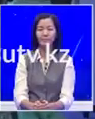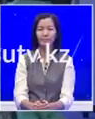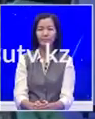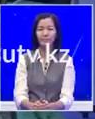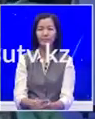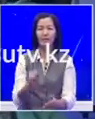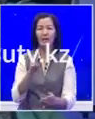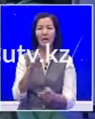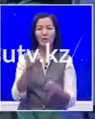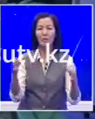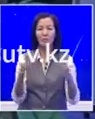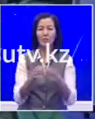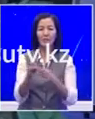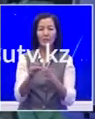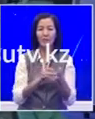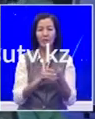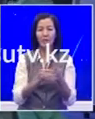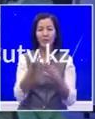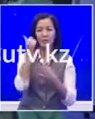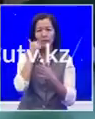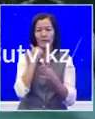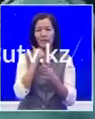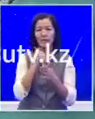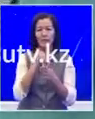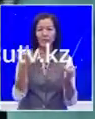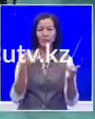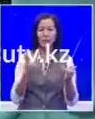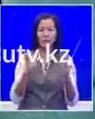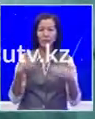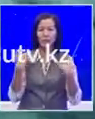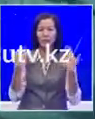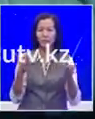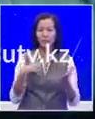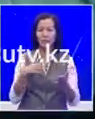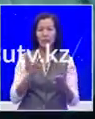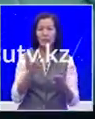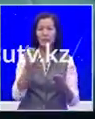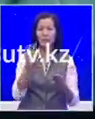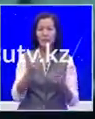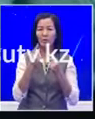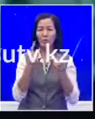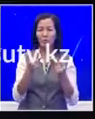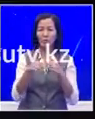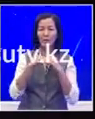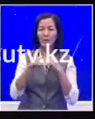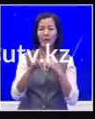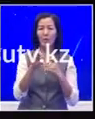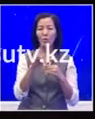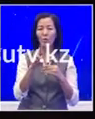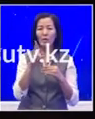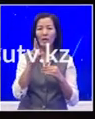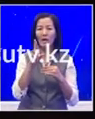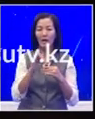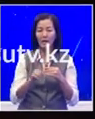Ақжауын жетісулық тыңдармандарын бірден ескі есті туындылармен қуантты. Сәкен Тұрысбековтың ұлы дала қоңырқас күйлерінен бастау алған